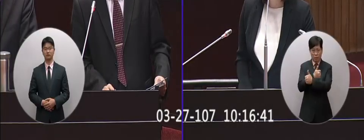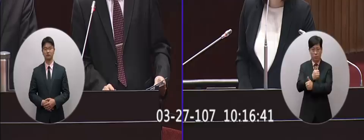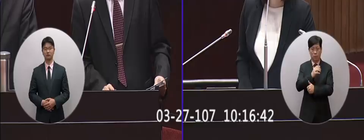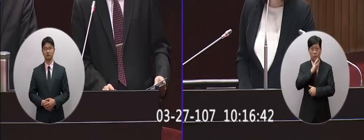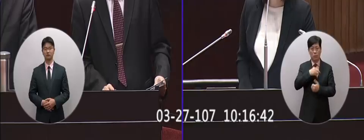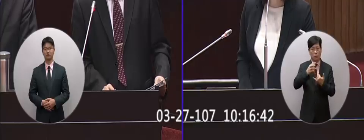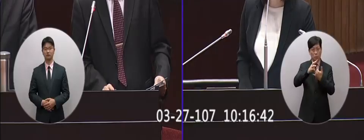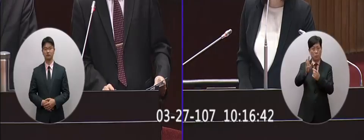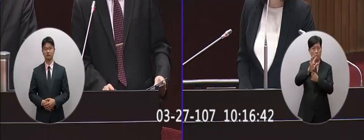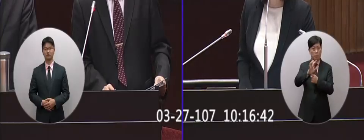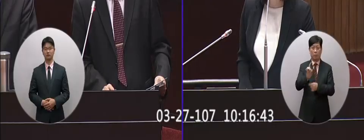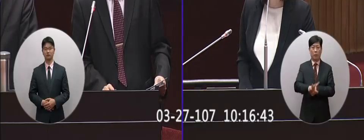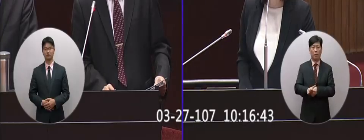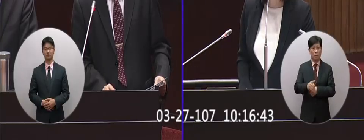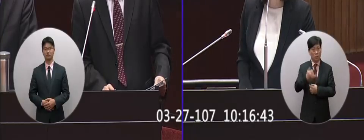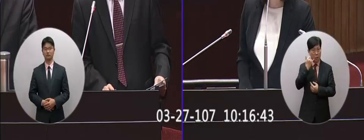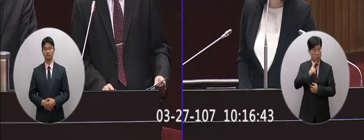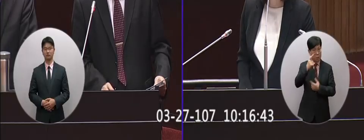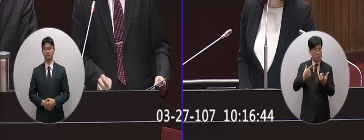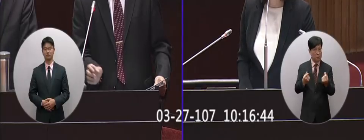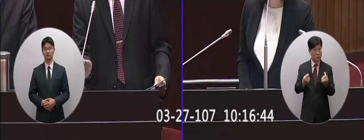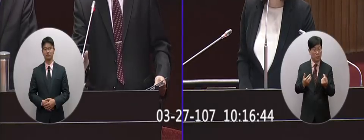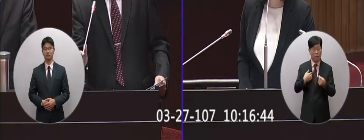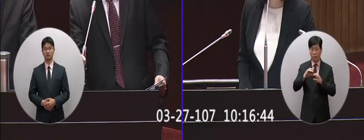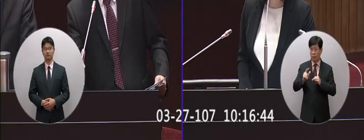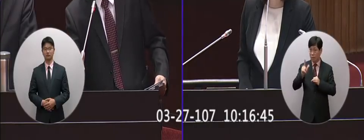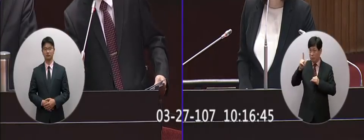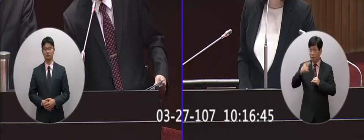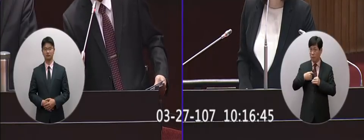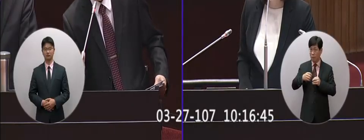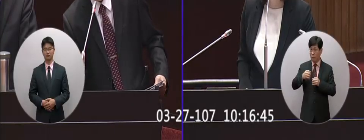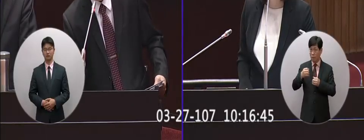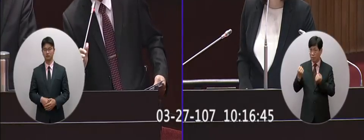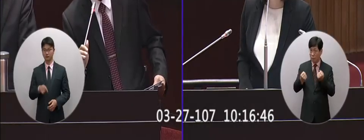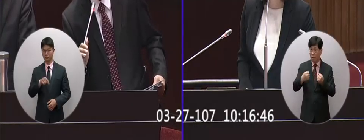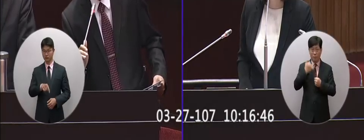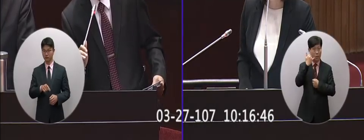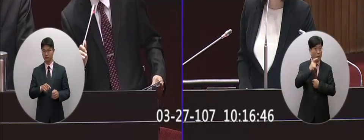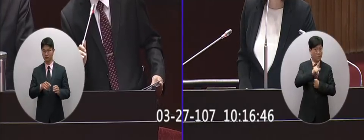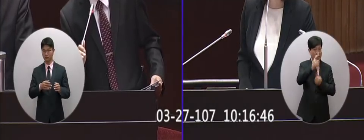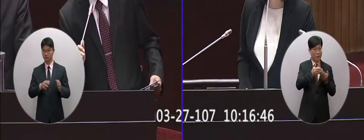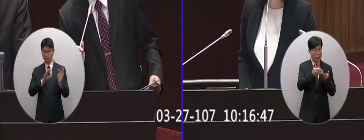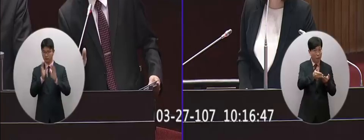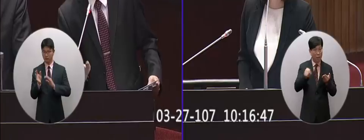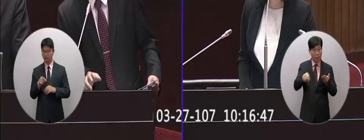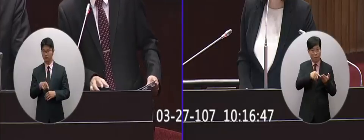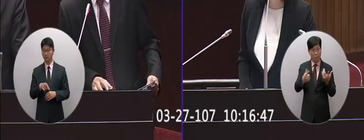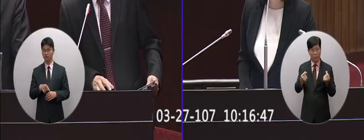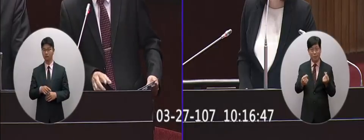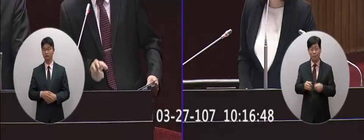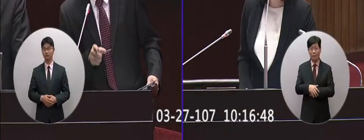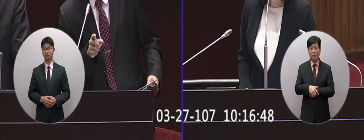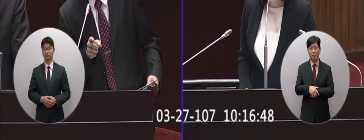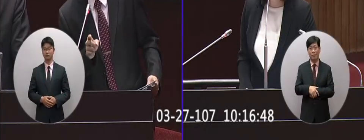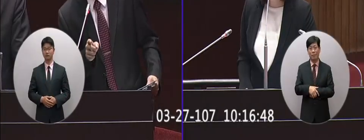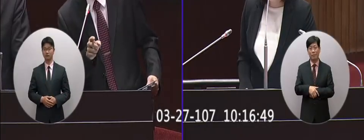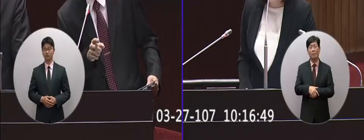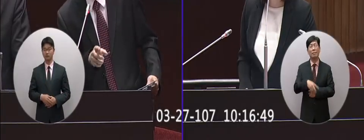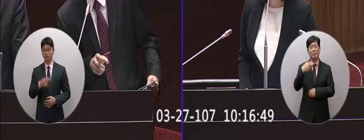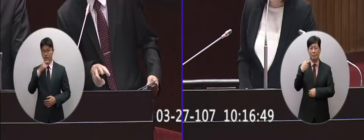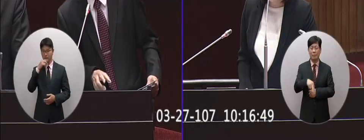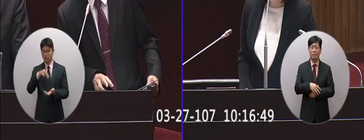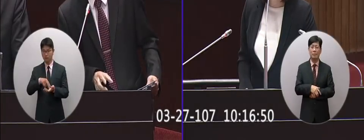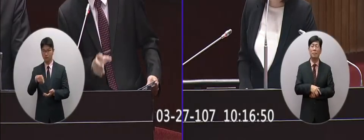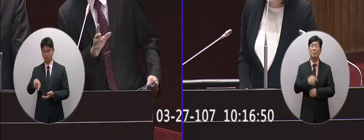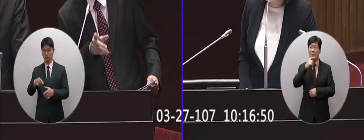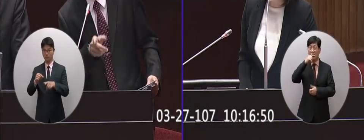验。陆上跟海上会一样吗？你在陆上走的车跟海上走的船会是一样的东西吗？ 这个日历， 再加